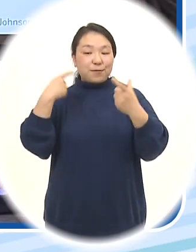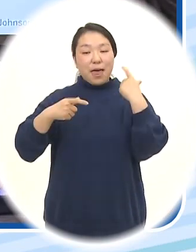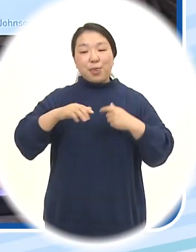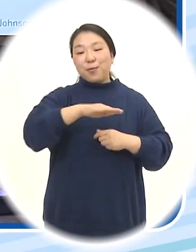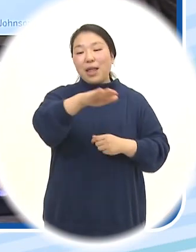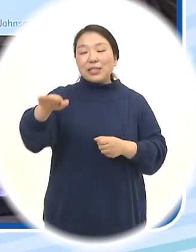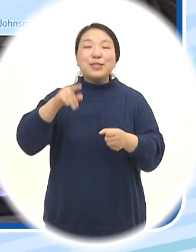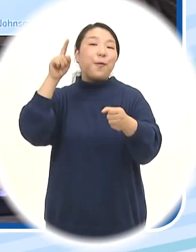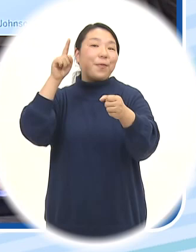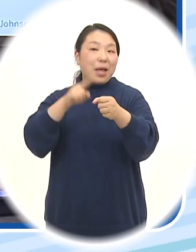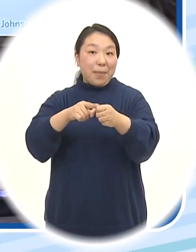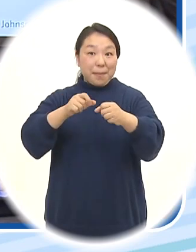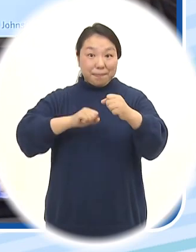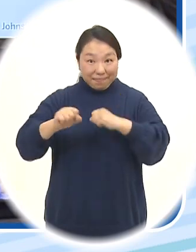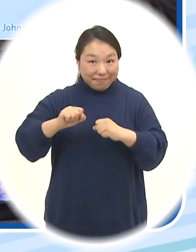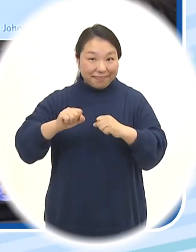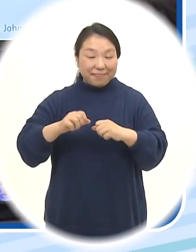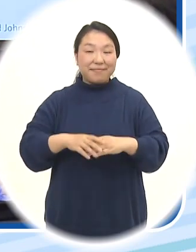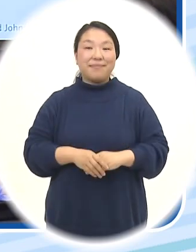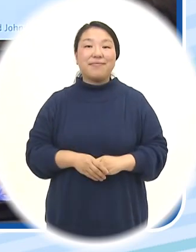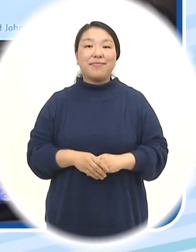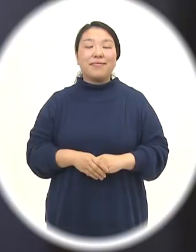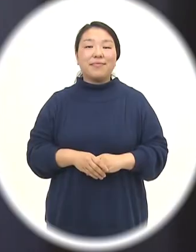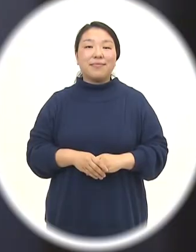目指す生徒たちのために